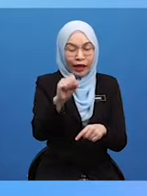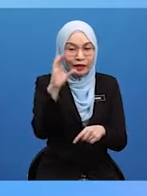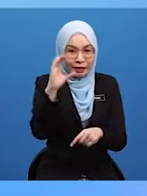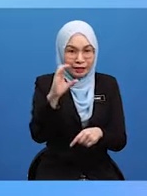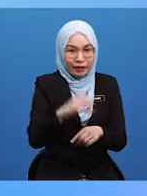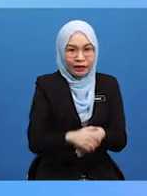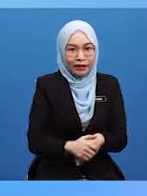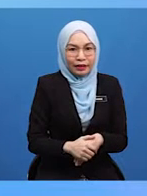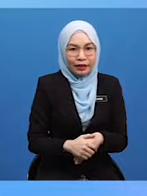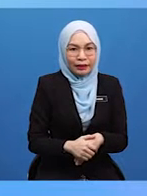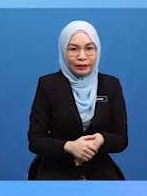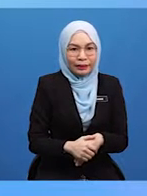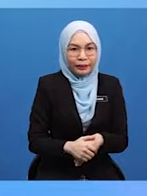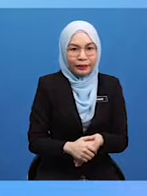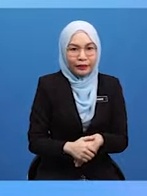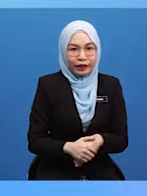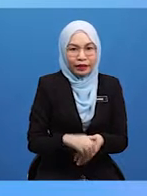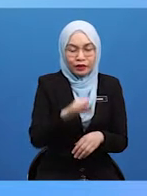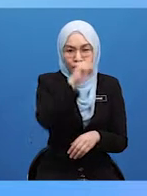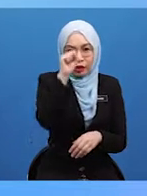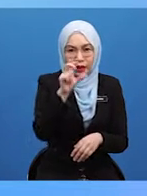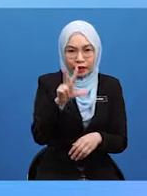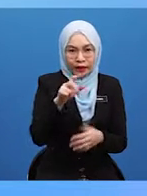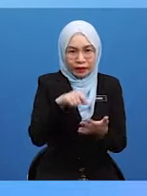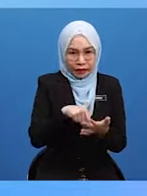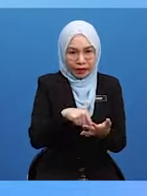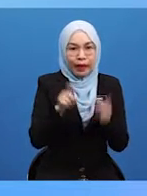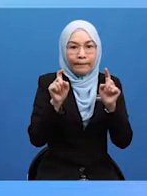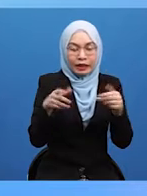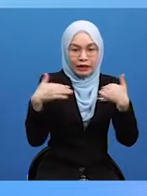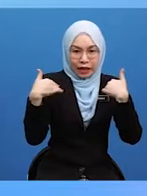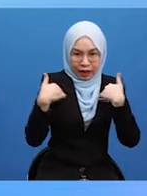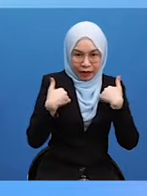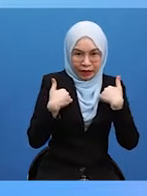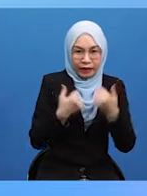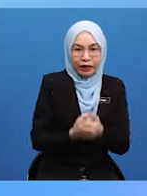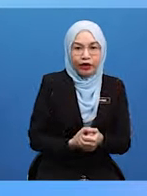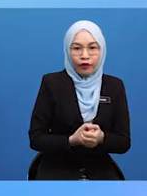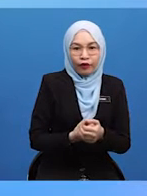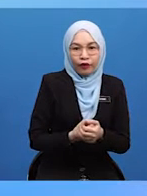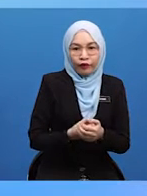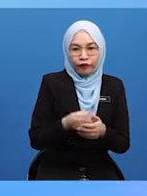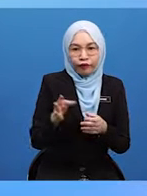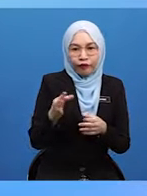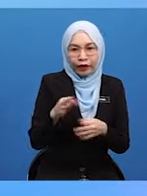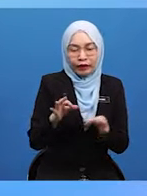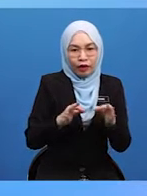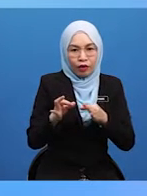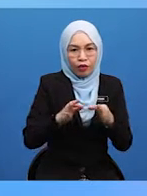jawapan murid-murid perlu mengandungi fakta, huraian dan